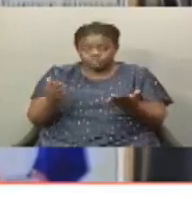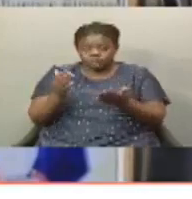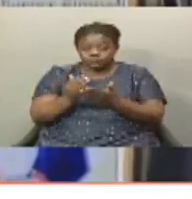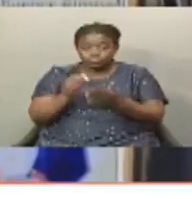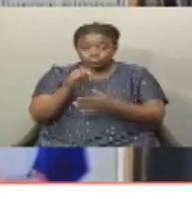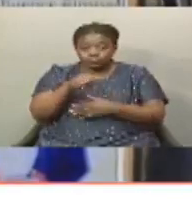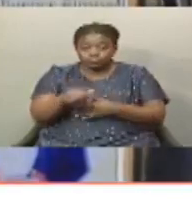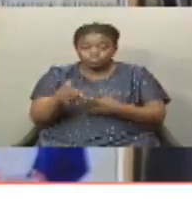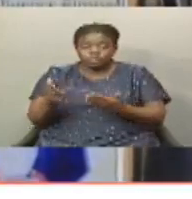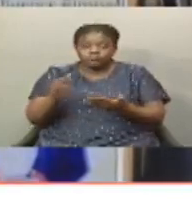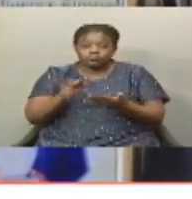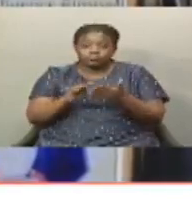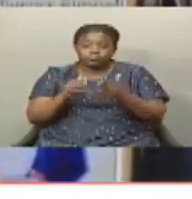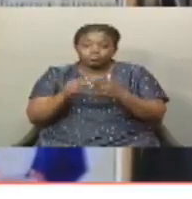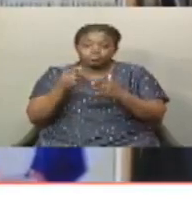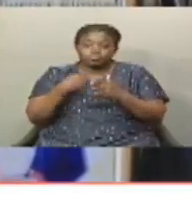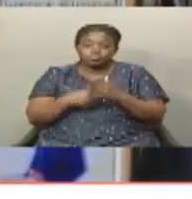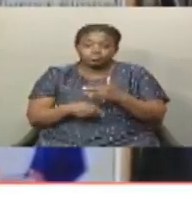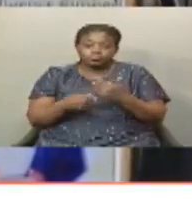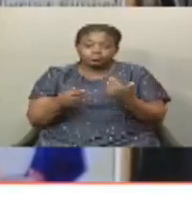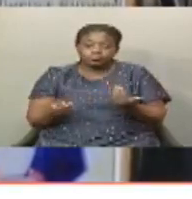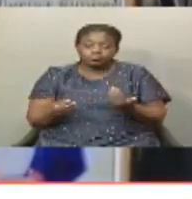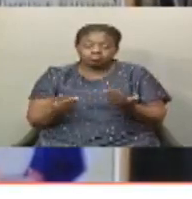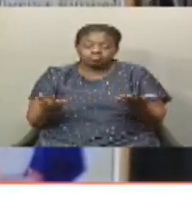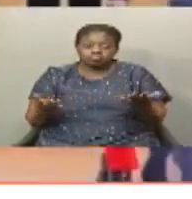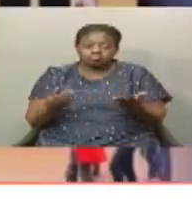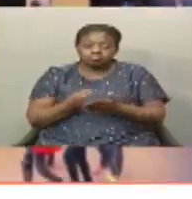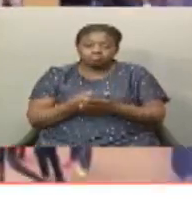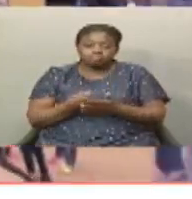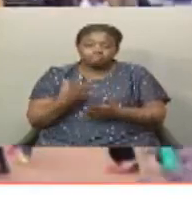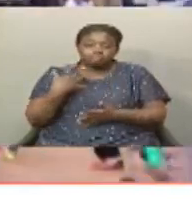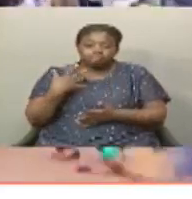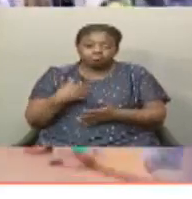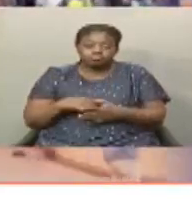namwe gabafudde ani ali nyamba.